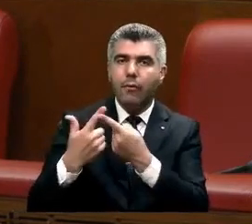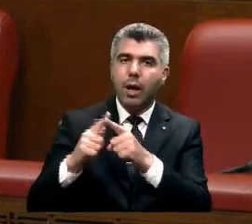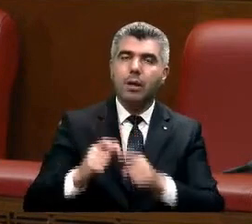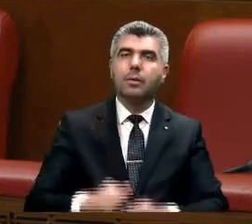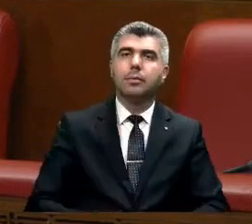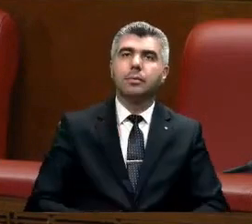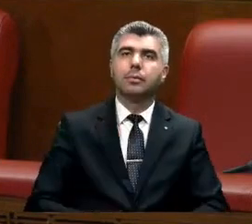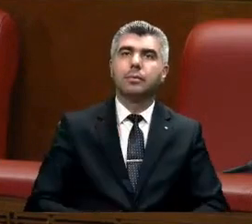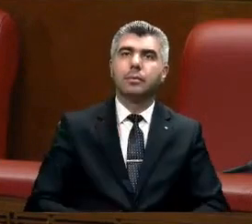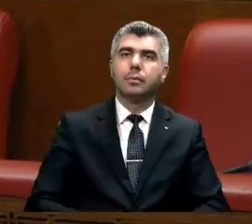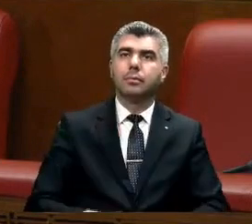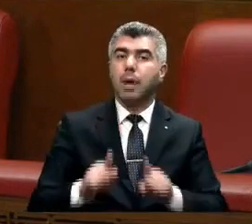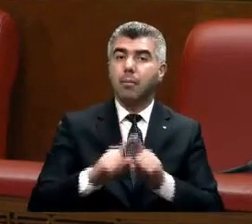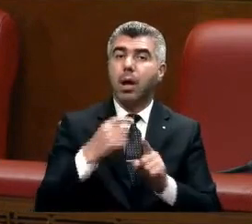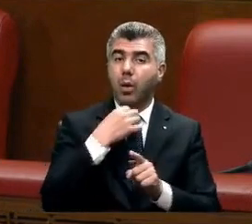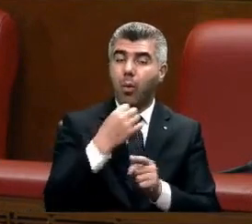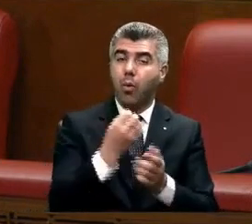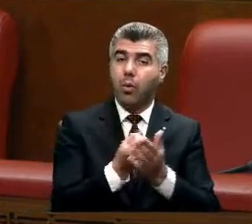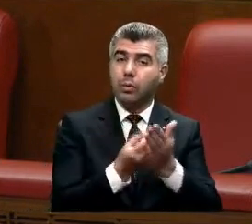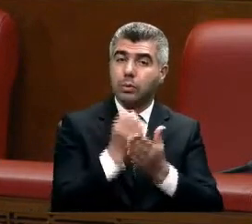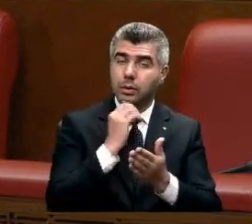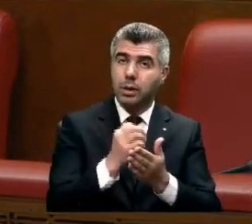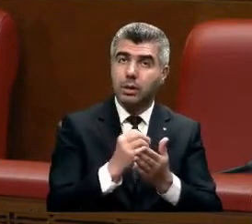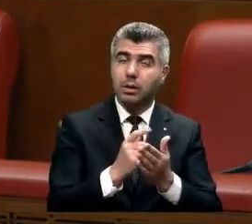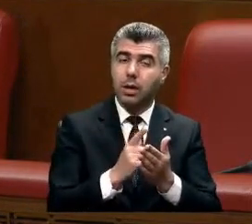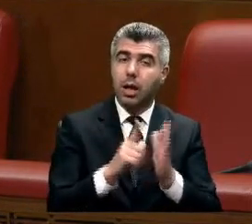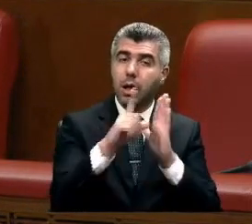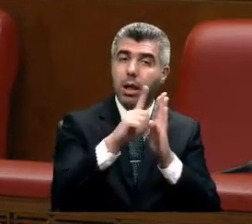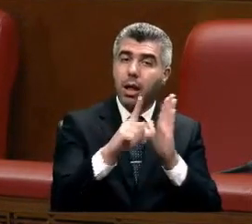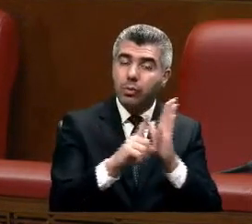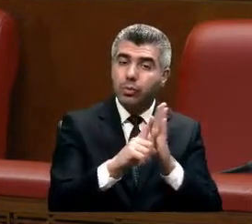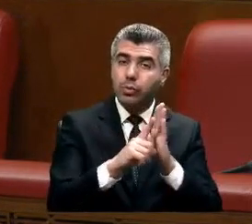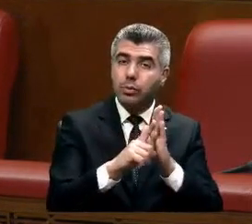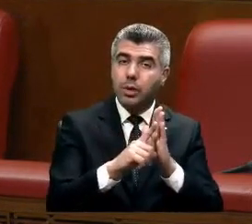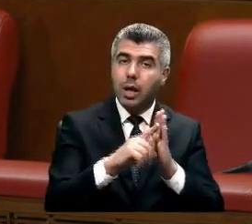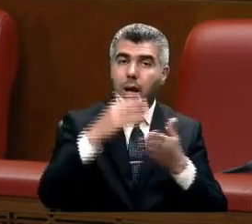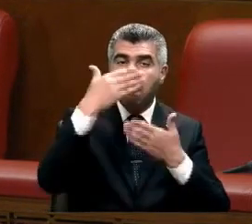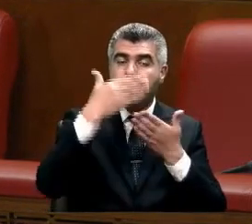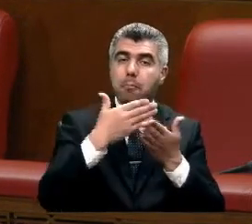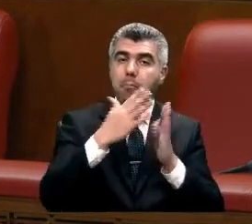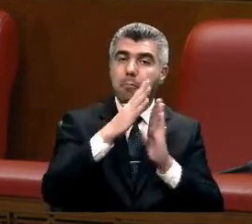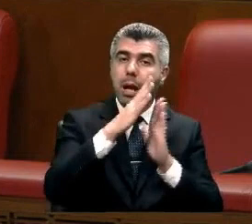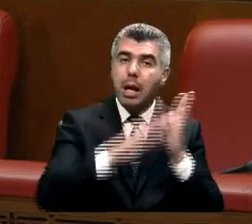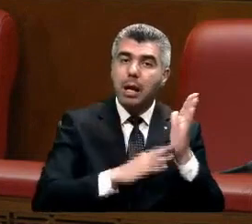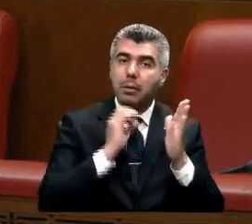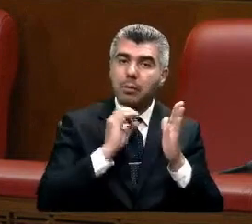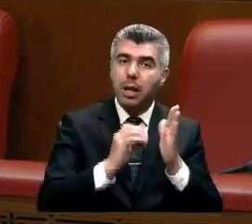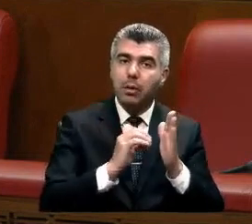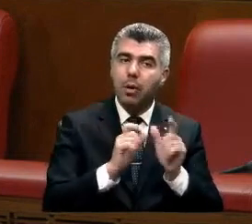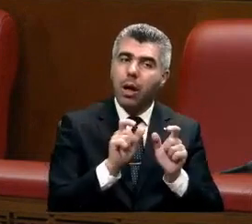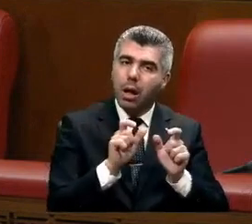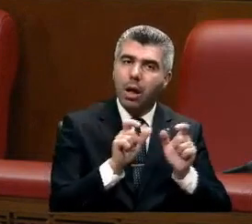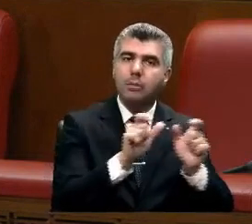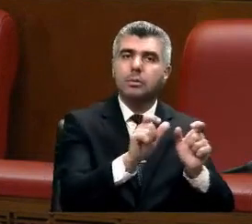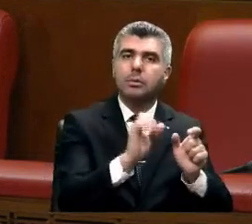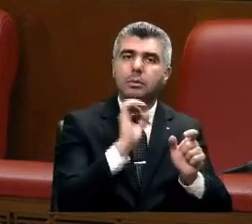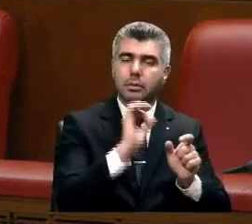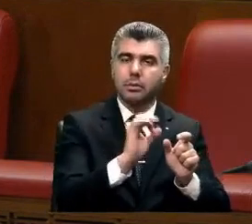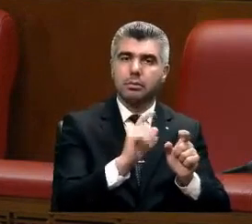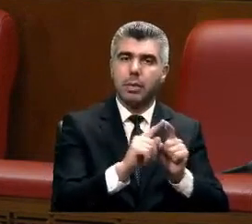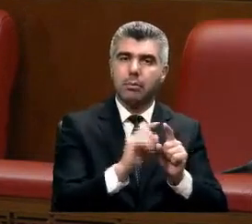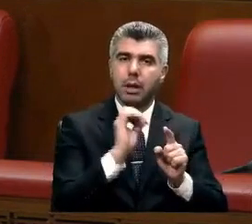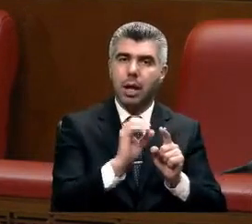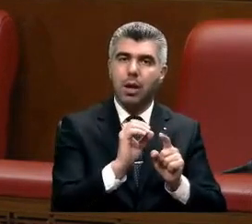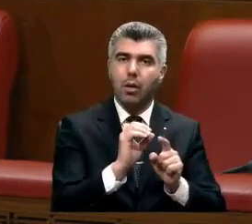هنا بغيت نشير الى ان الترسانه التنظيميه ببلادنا تتاثر هاد الخدمات باش نضمنوا